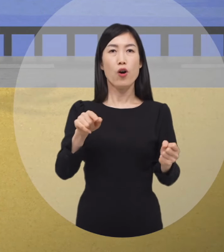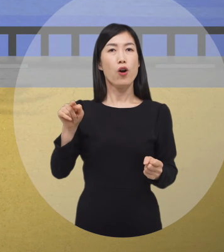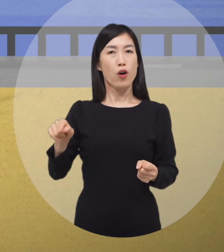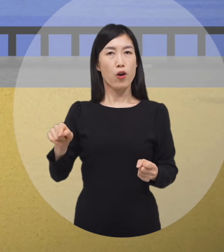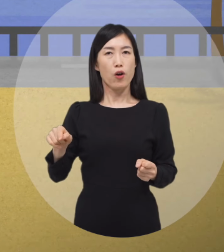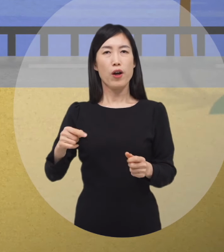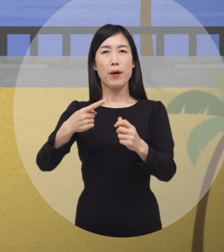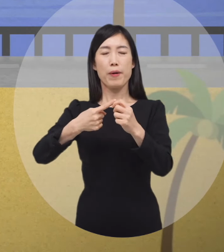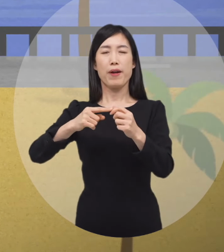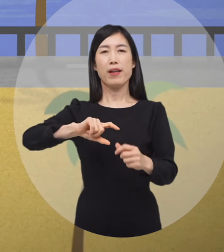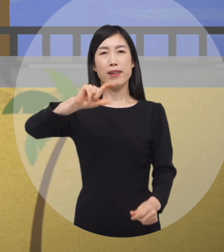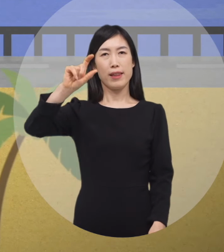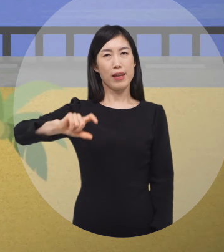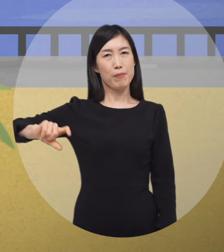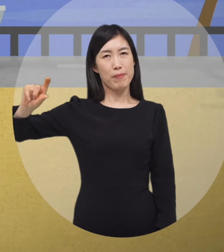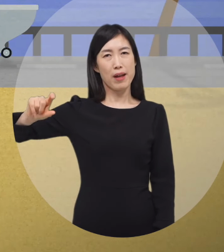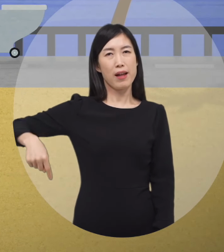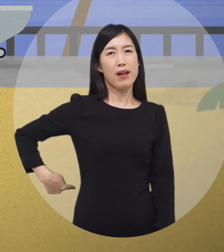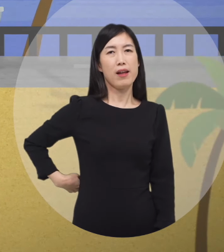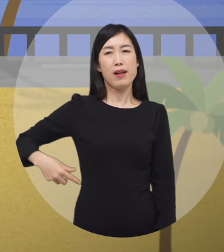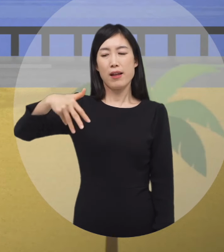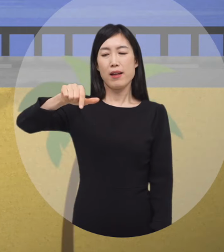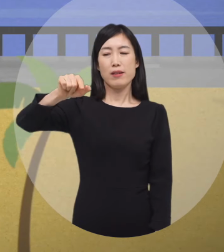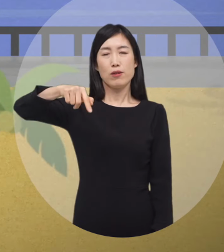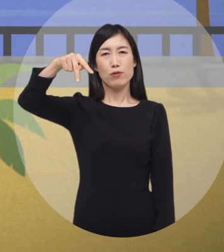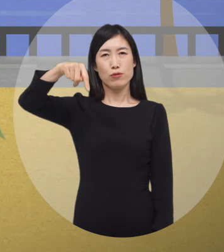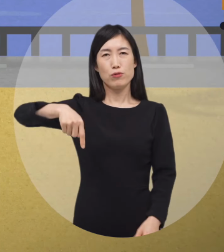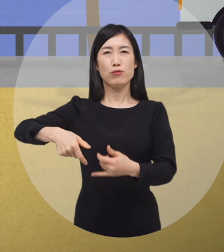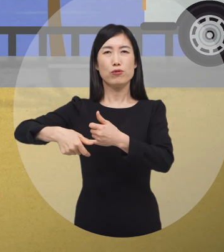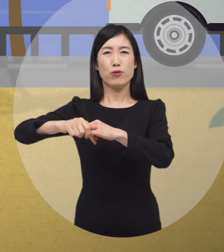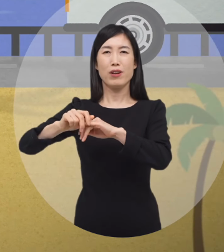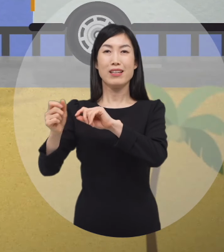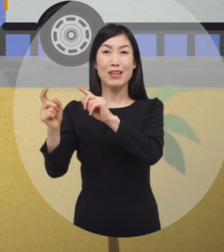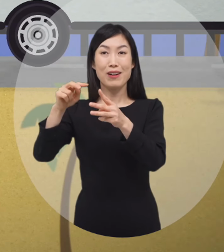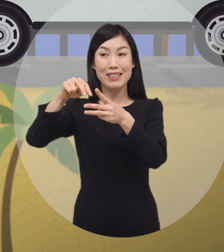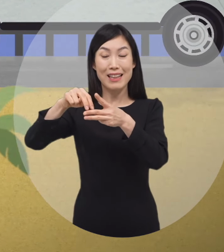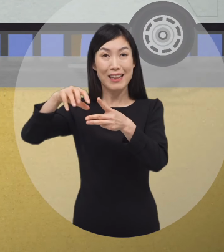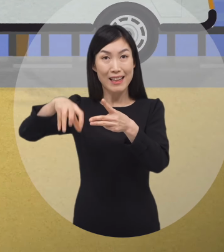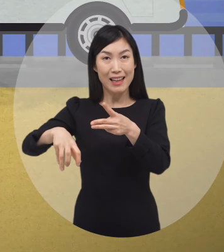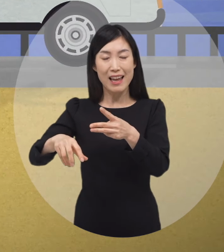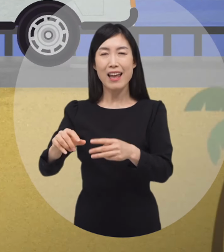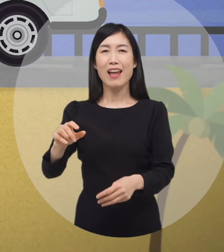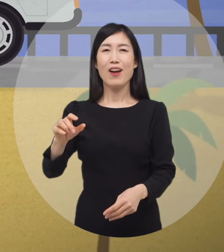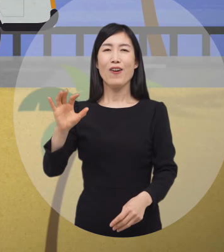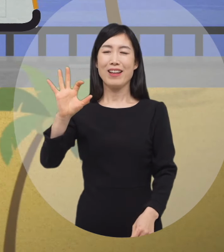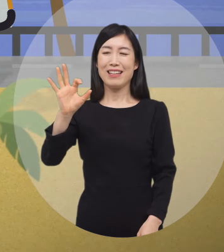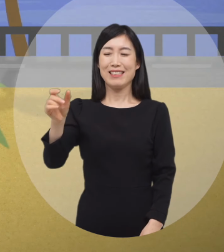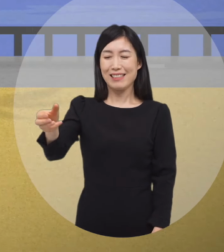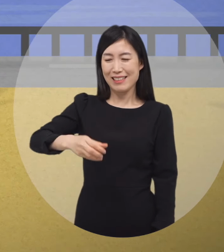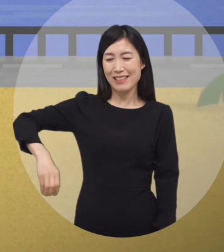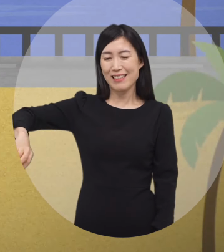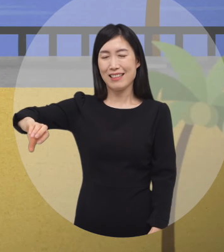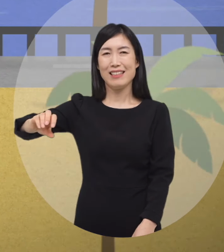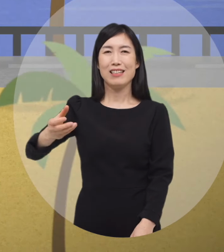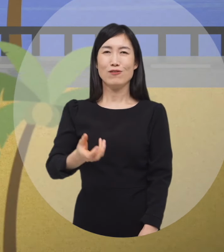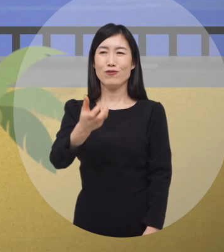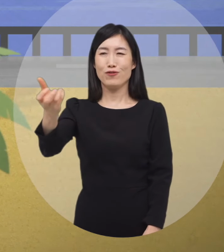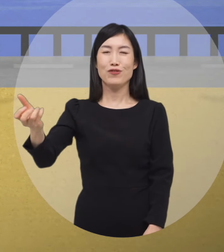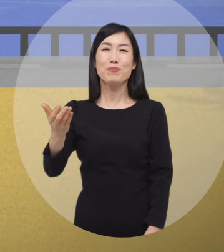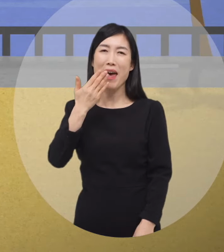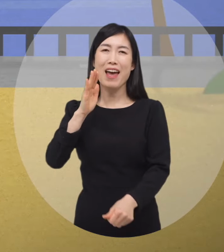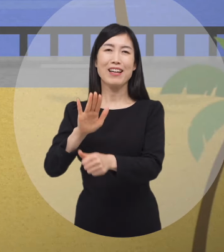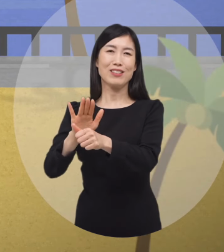단기형 지원사업의 첫 번째는 네팔 척수손상 재활센터의 이동식 변기를 지원하는 것이었습니다.